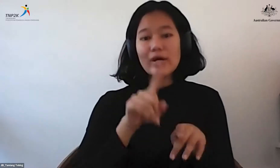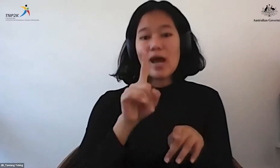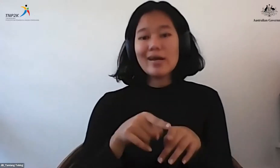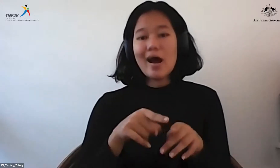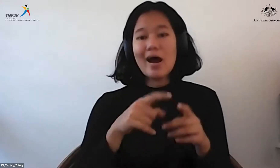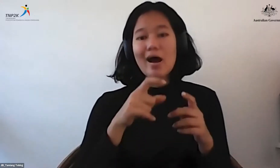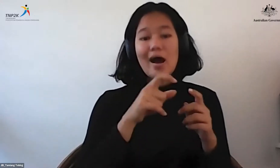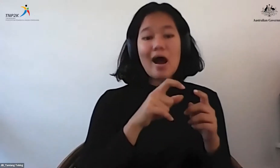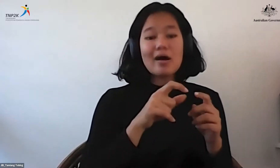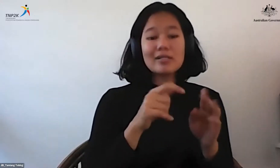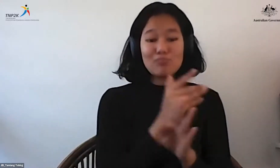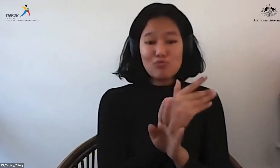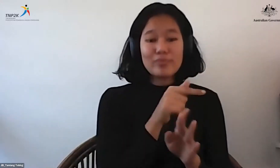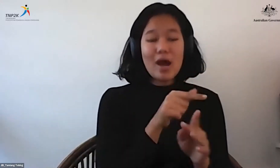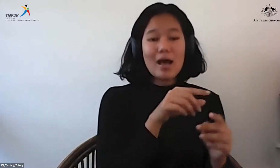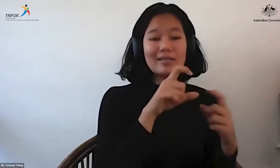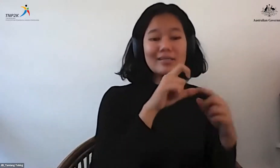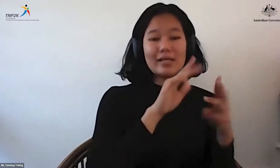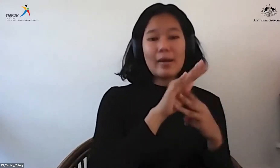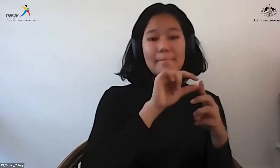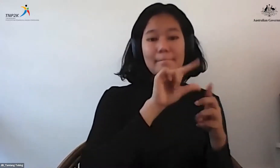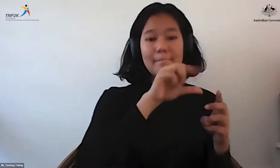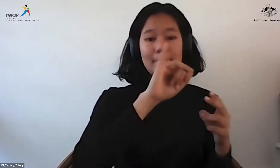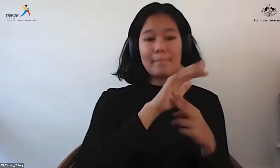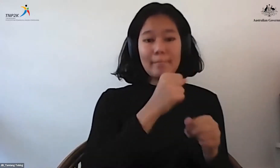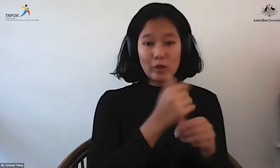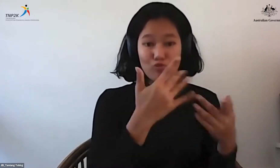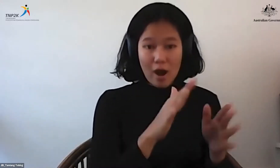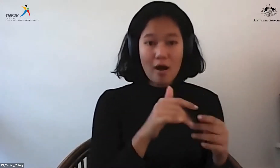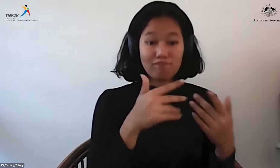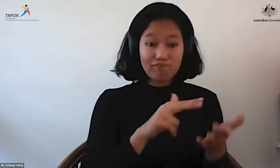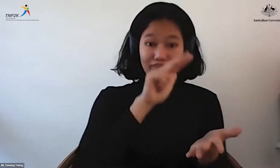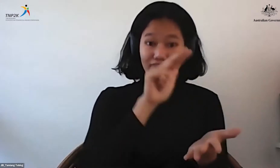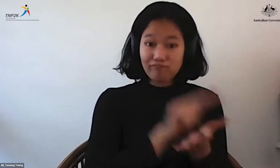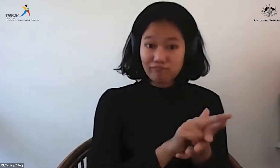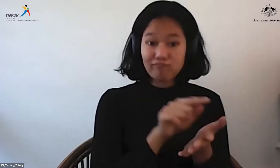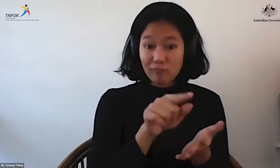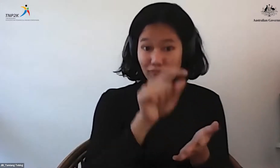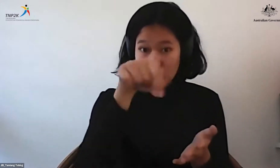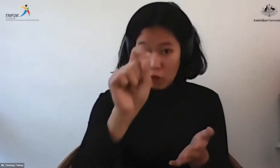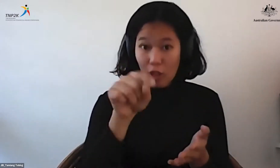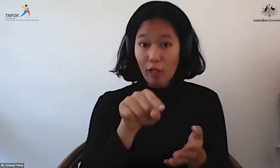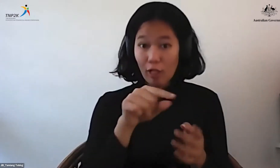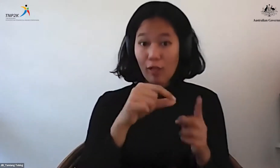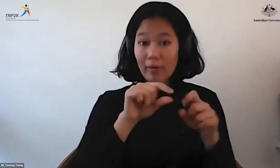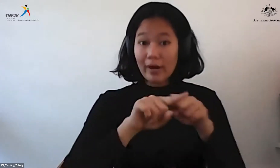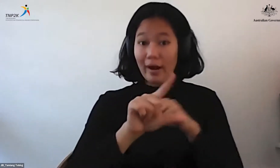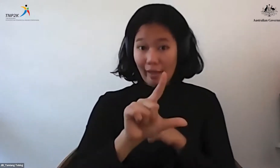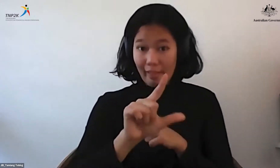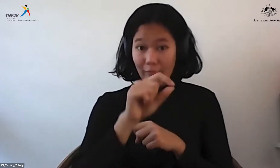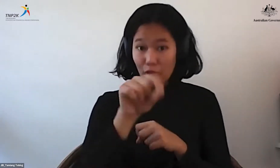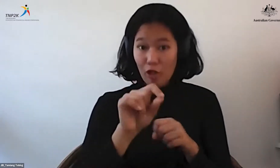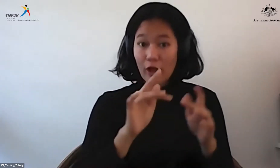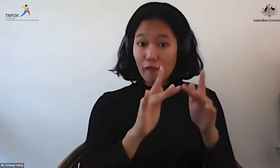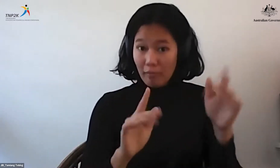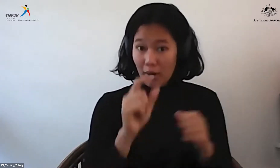kami lakukan. Nah, kemudian kami verifikasi apakah betul bahwa mereka itu bekerja pada